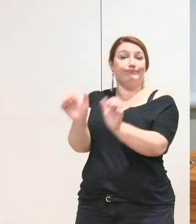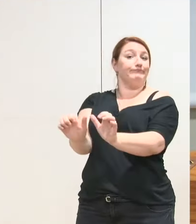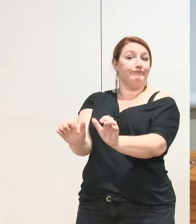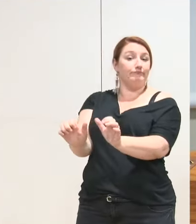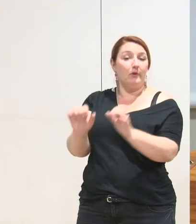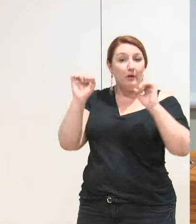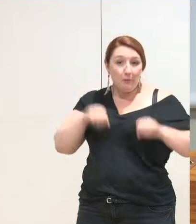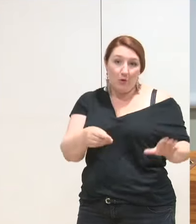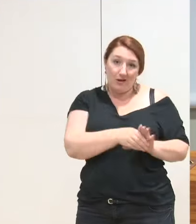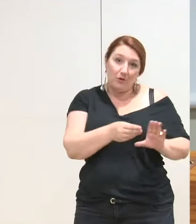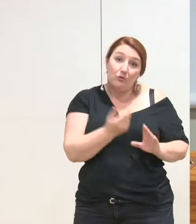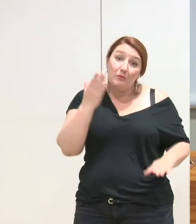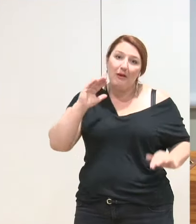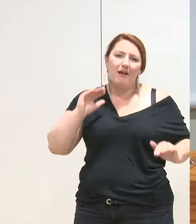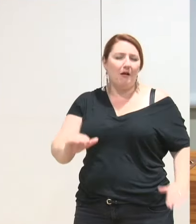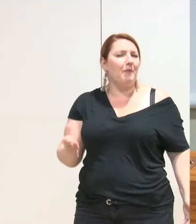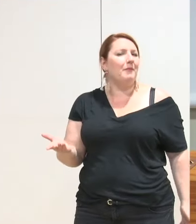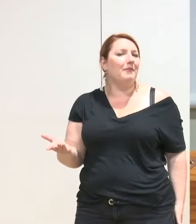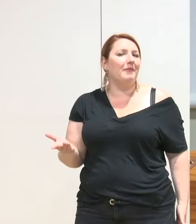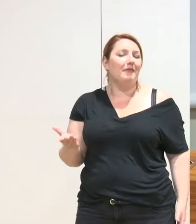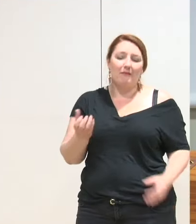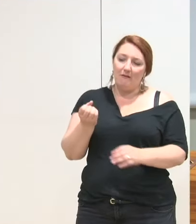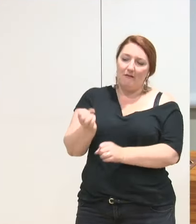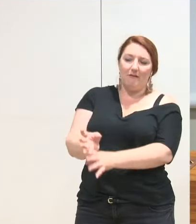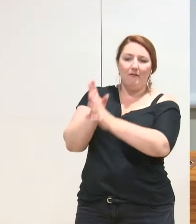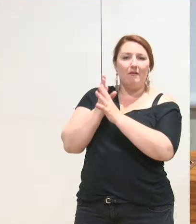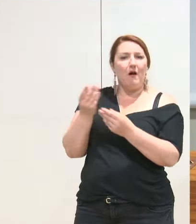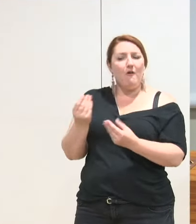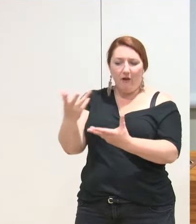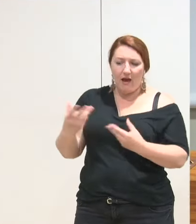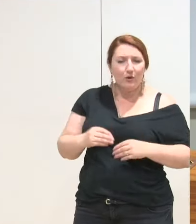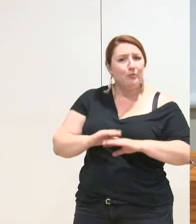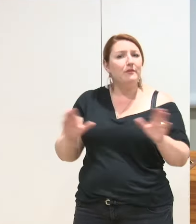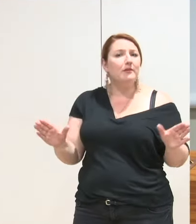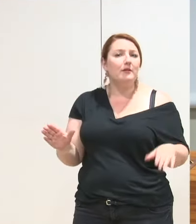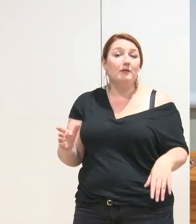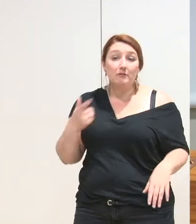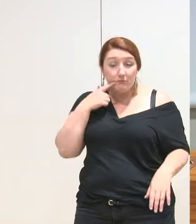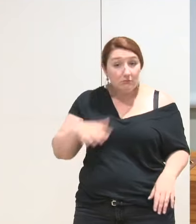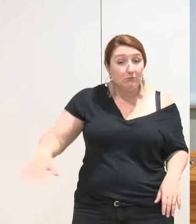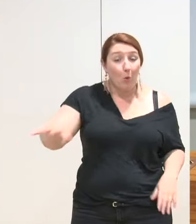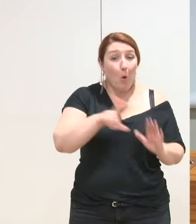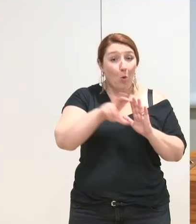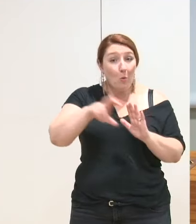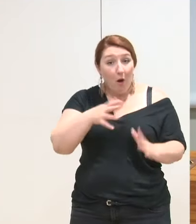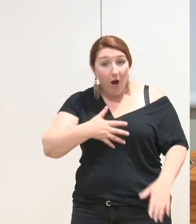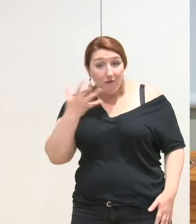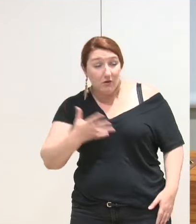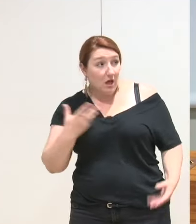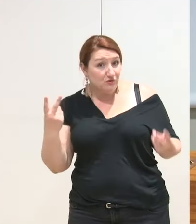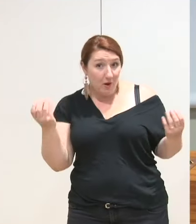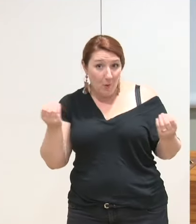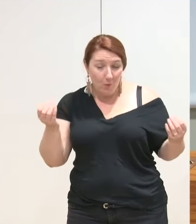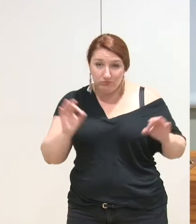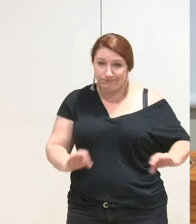même ça nous paraîtrait pas très une chose qui ne relèverait absolument pas de l'intérêt général donc nous continuons à